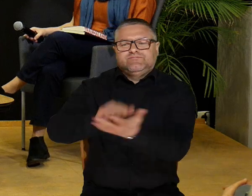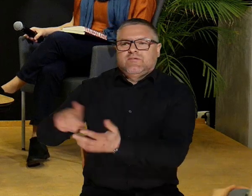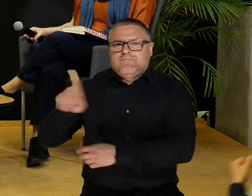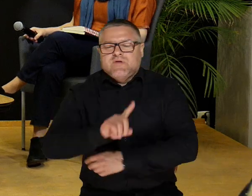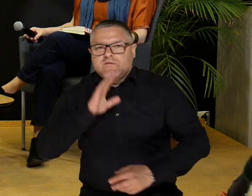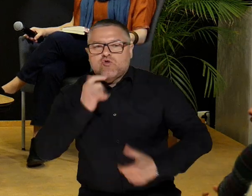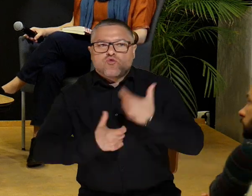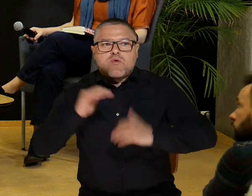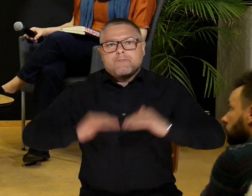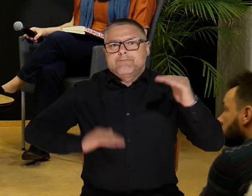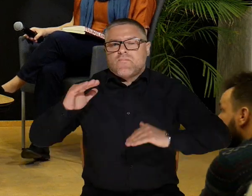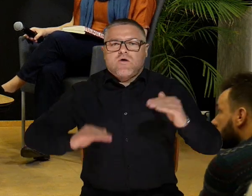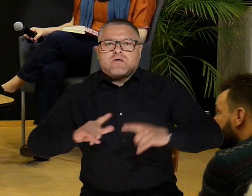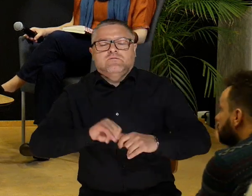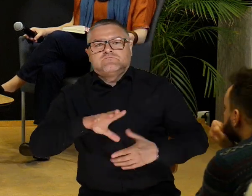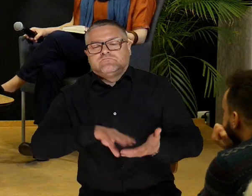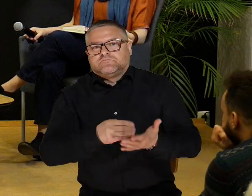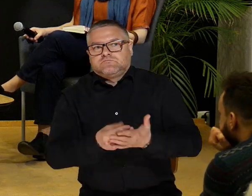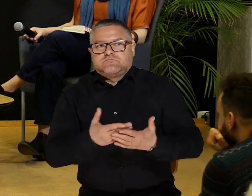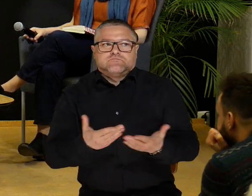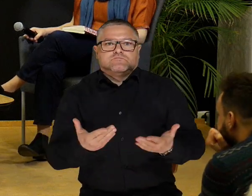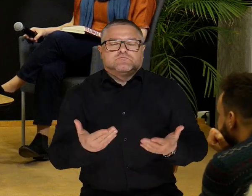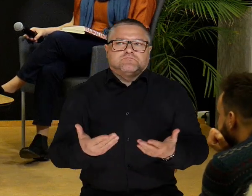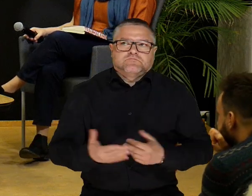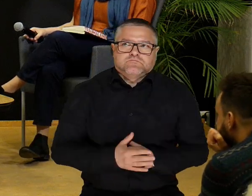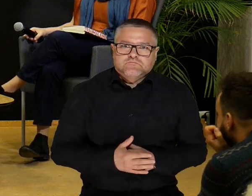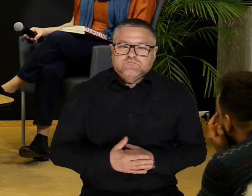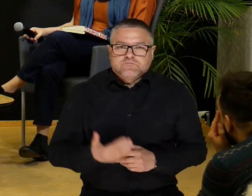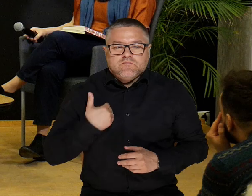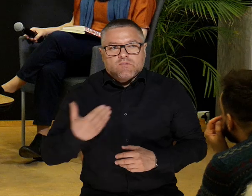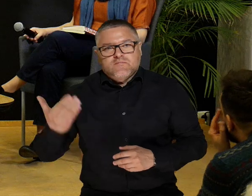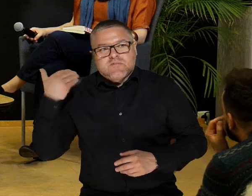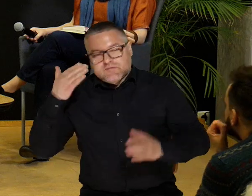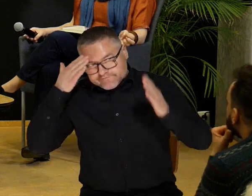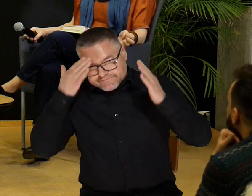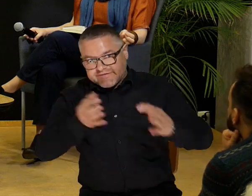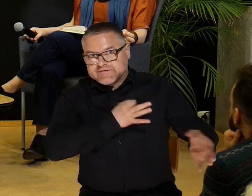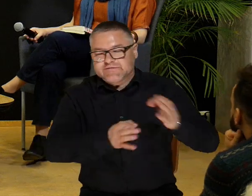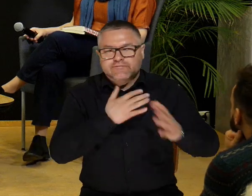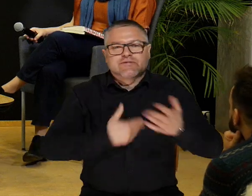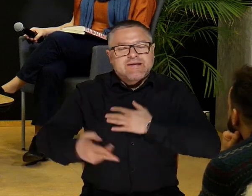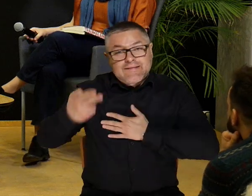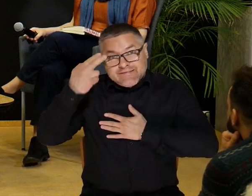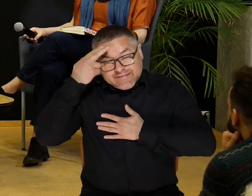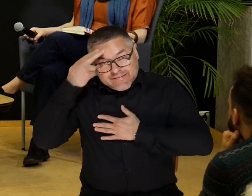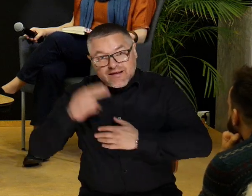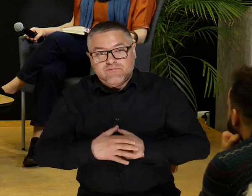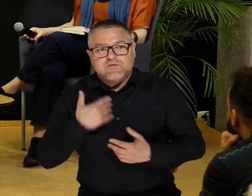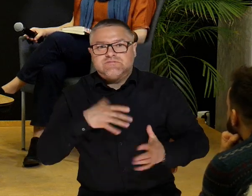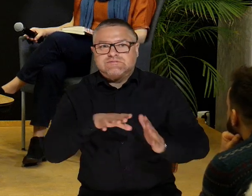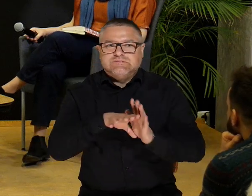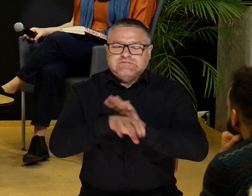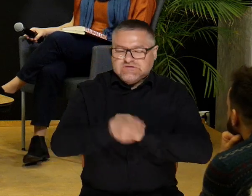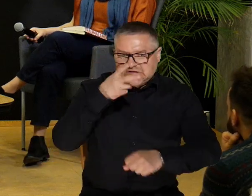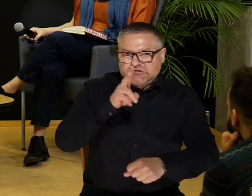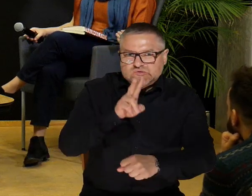badania porównujące to, jak te przeszły, nie wiem, skoncentrowanie na tych historycznych traumach może na przykład niszczyć